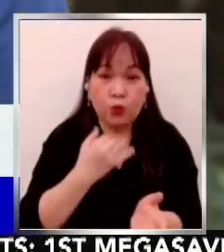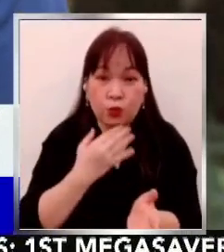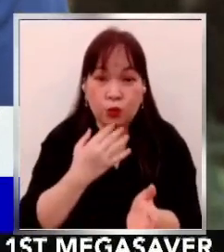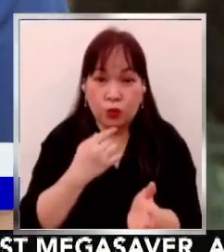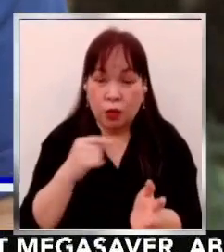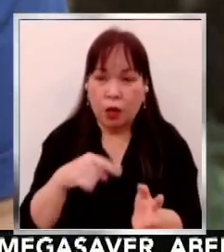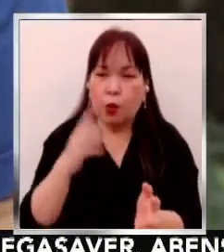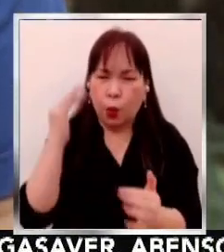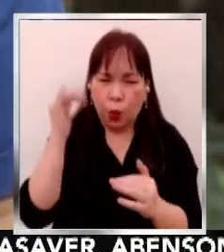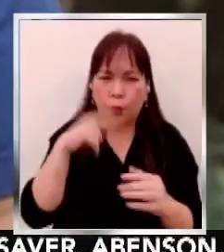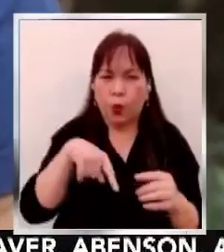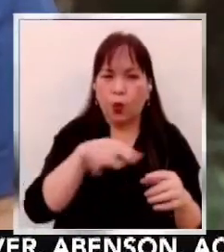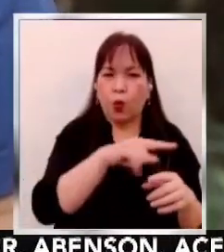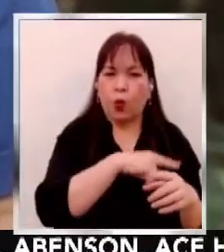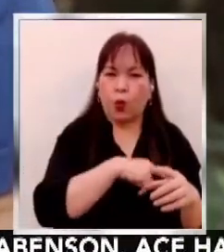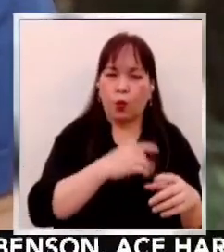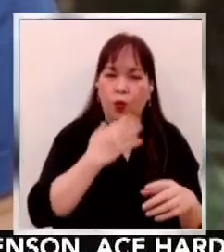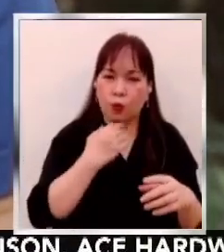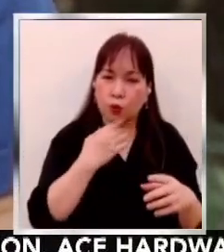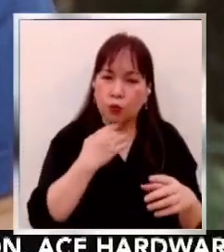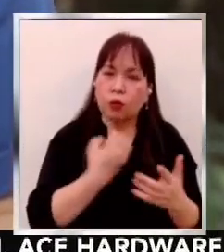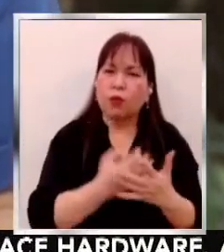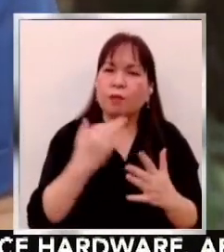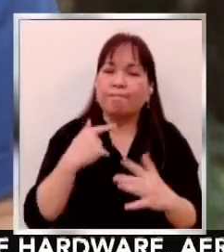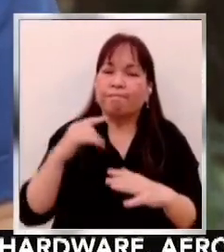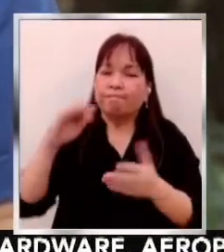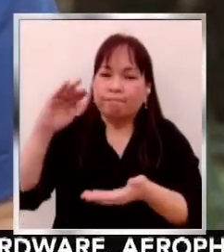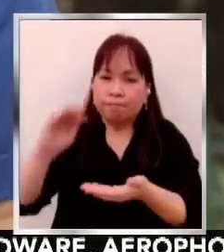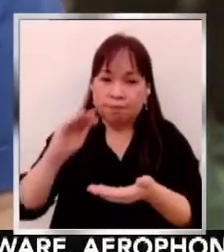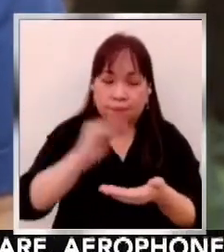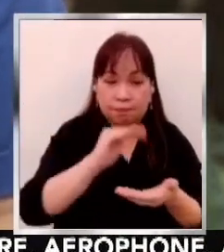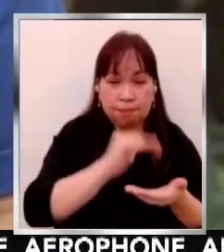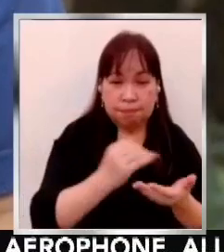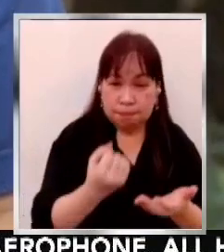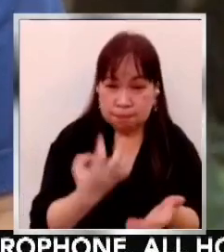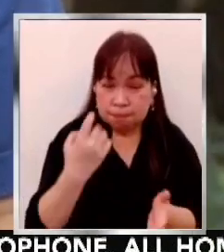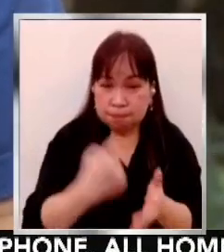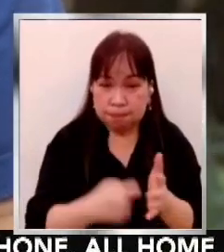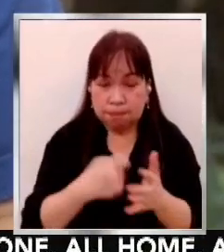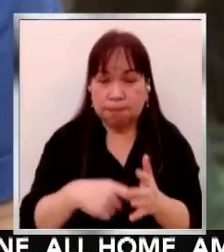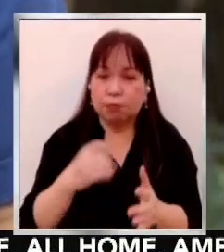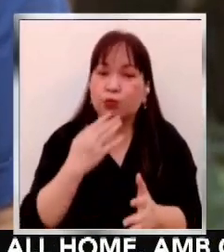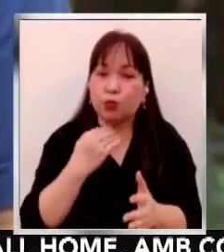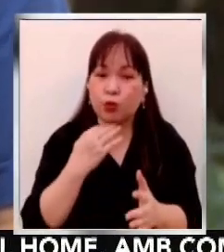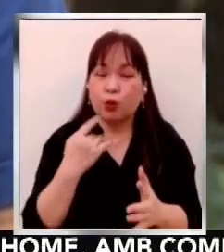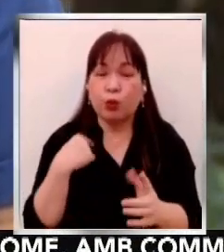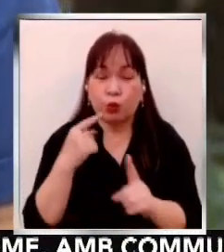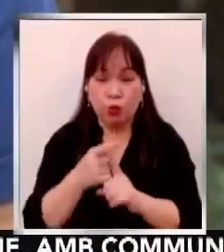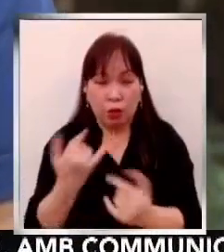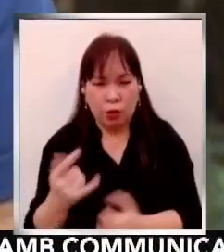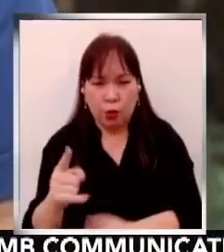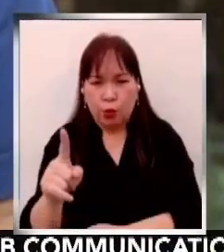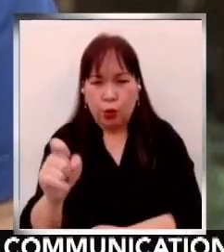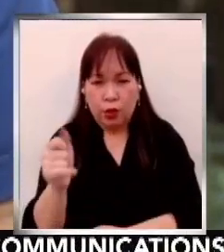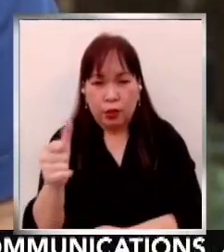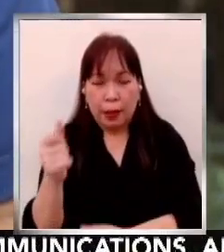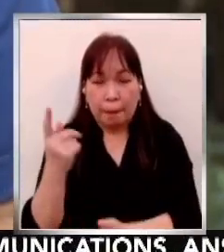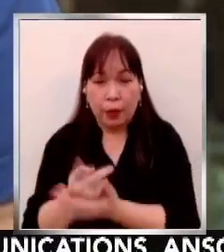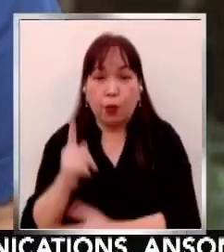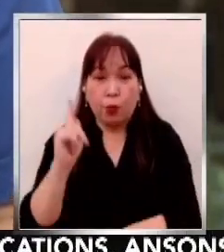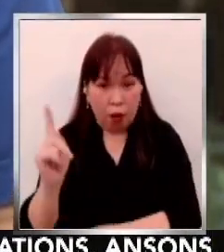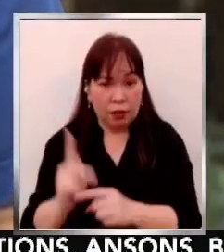na lalo pang bababa ang presyo ng asukal sa mga pamilihan na hanggang ngayon umaabot pa rin hanggang 110 pesos kada kilo.